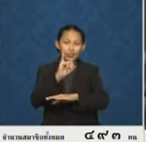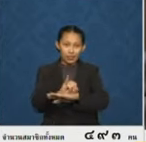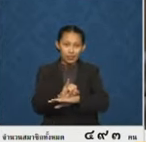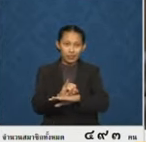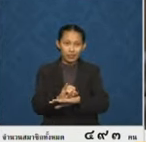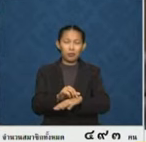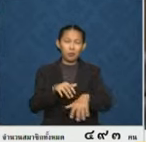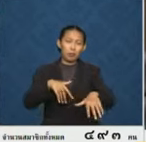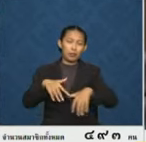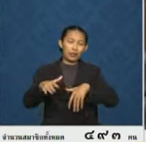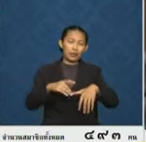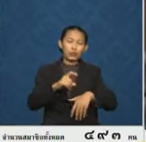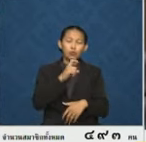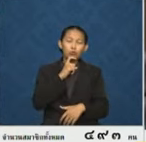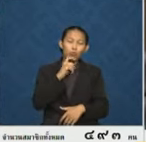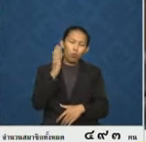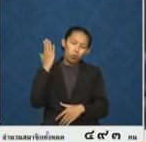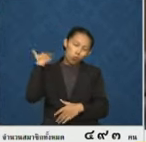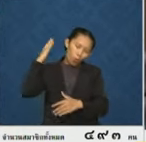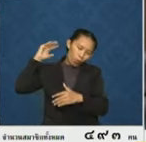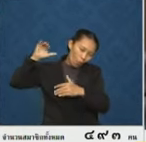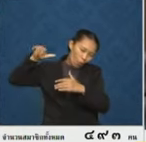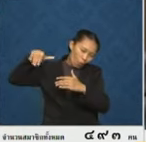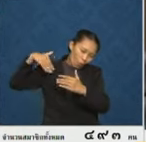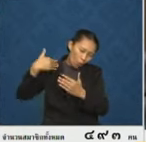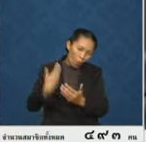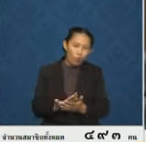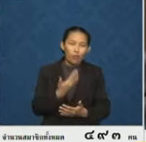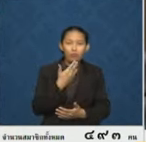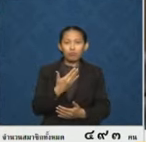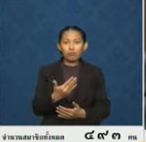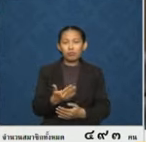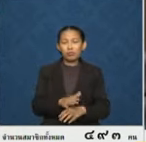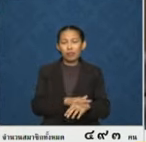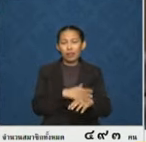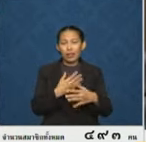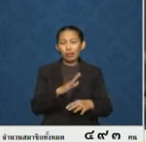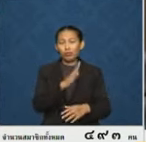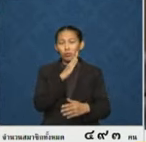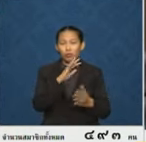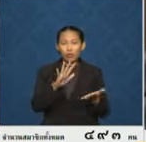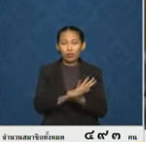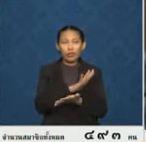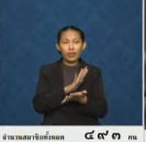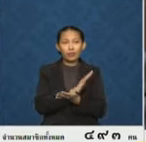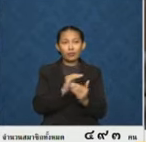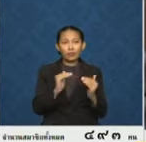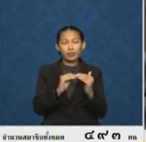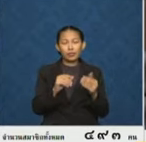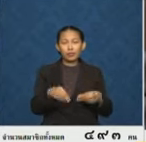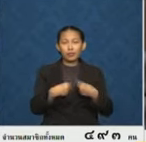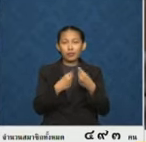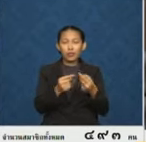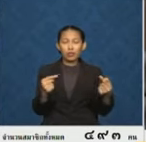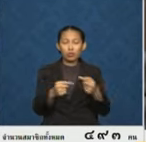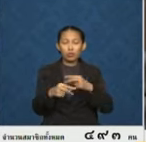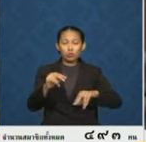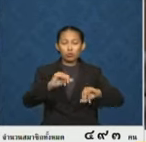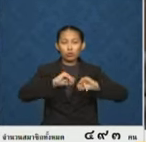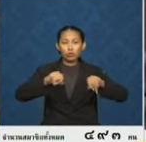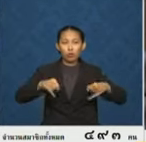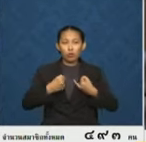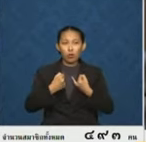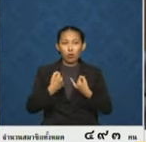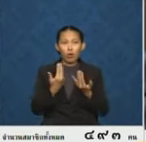พ่อรุ่นปู่รุ่นหลานที่ดินประเภทนี้ถ้าออกเอกสารให้ผู้ครอบครอง